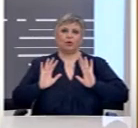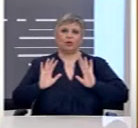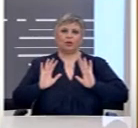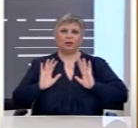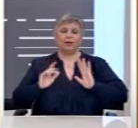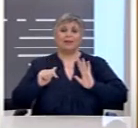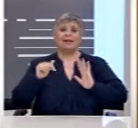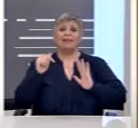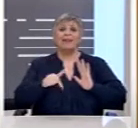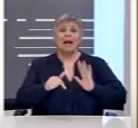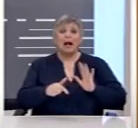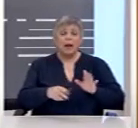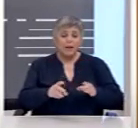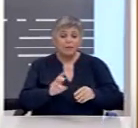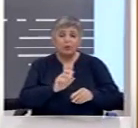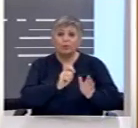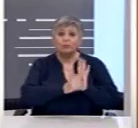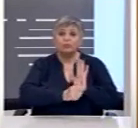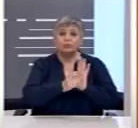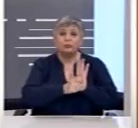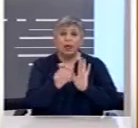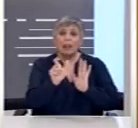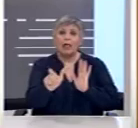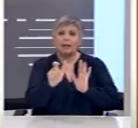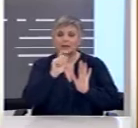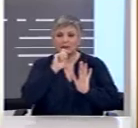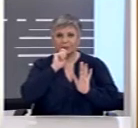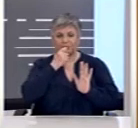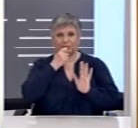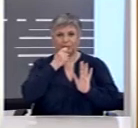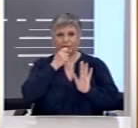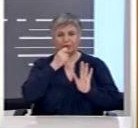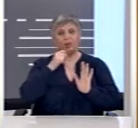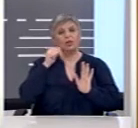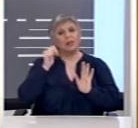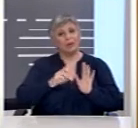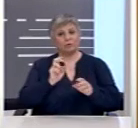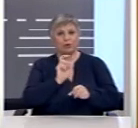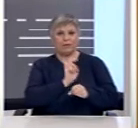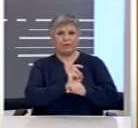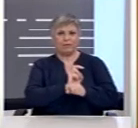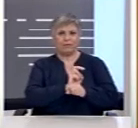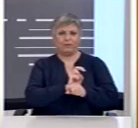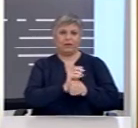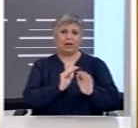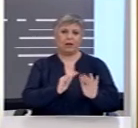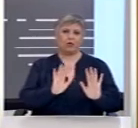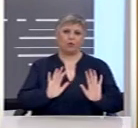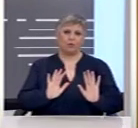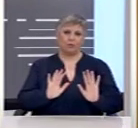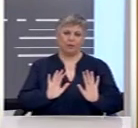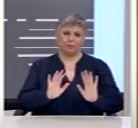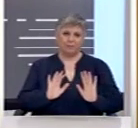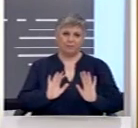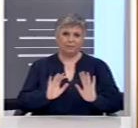αυτά μέρος αυτών με τα οποία ασχολήθηκε και συγκρότησε τα πορίσματα η Εξεταστική Επιτροπή της